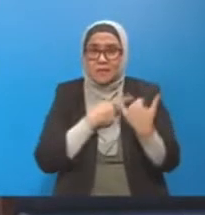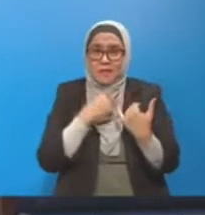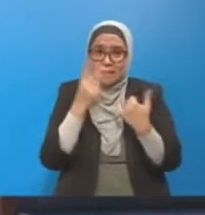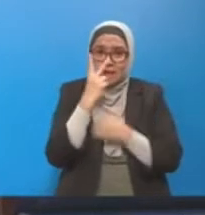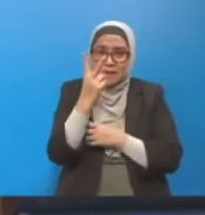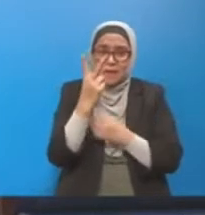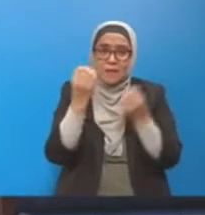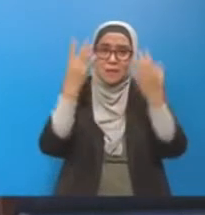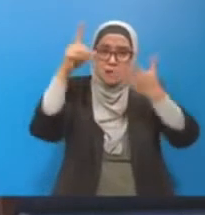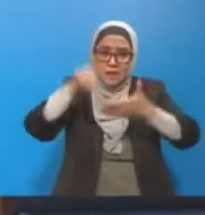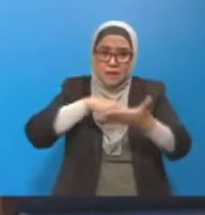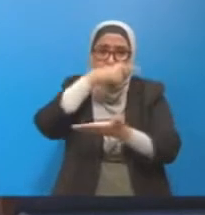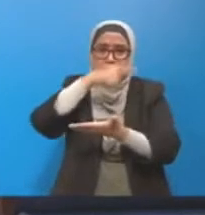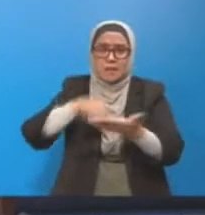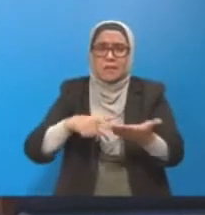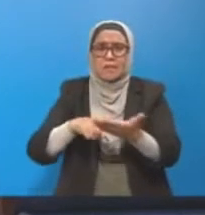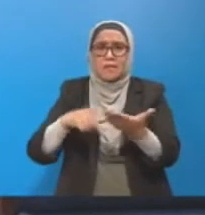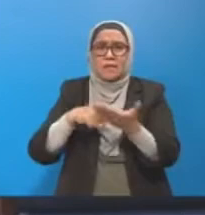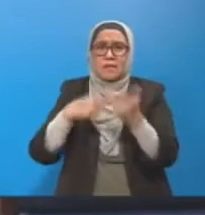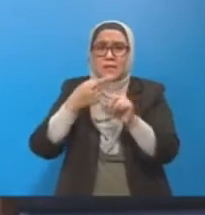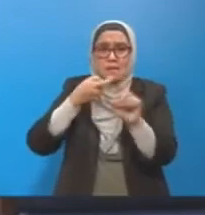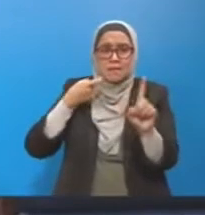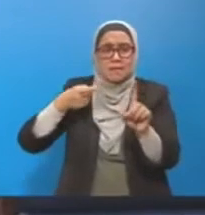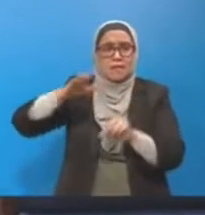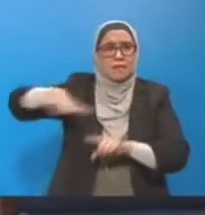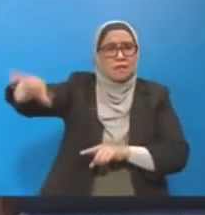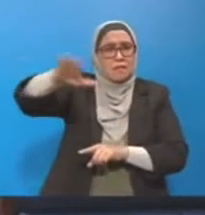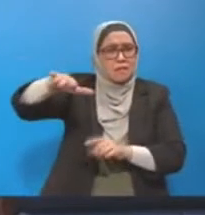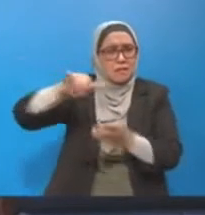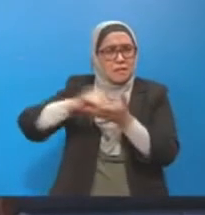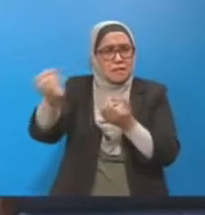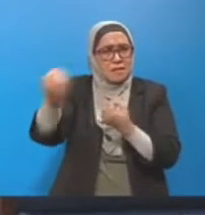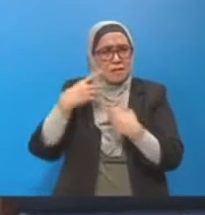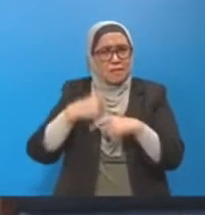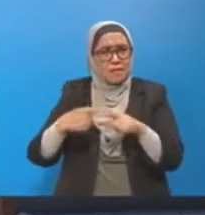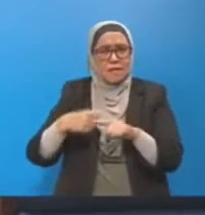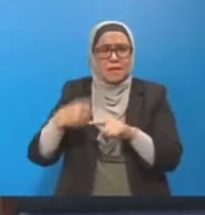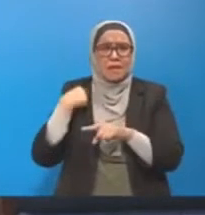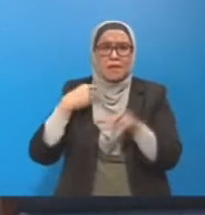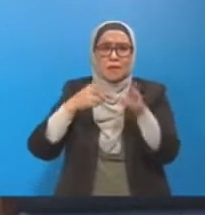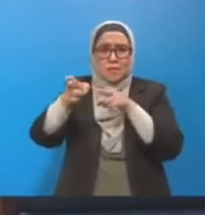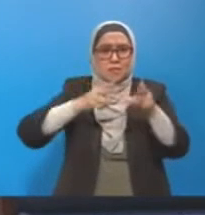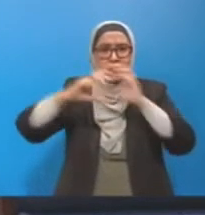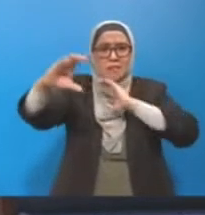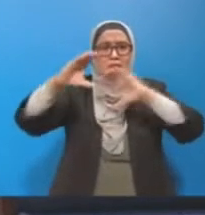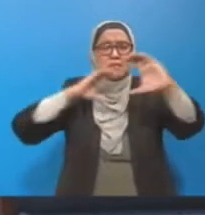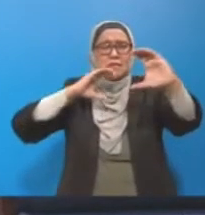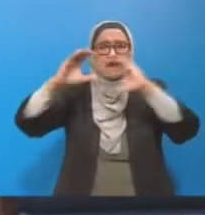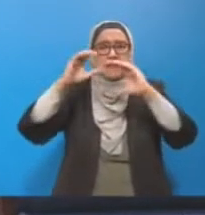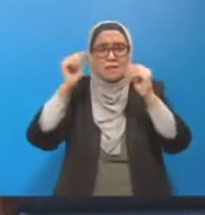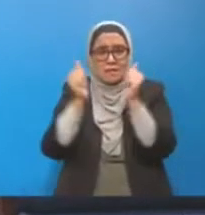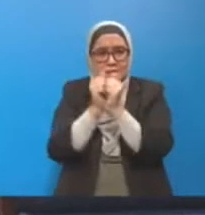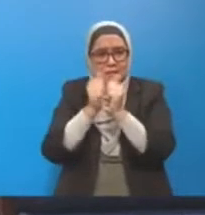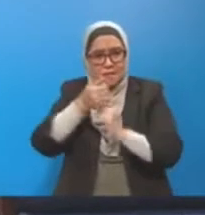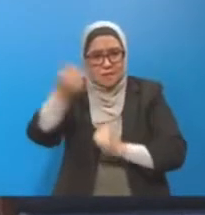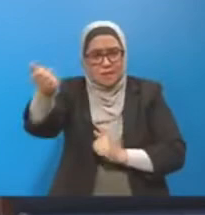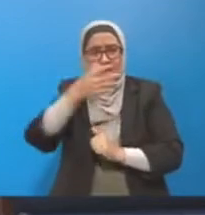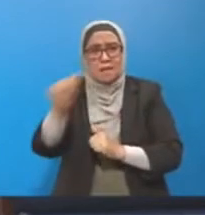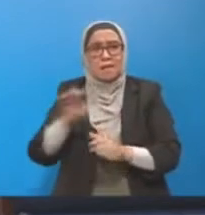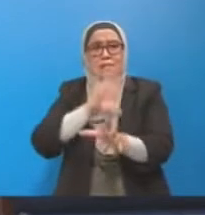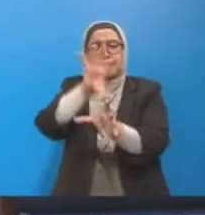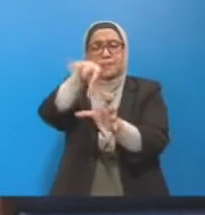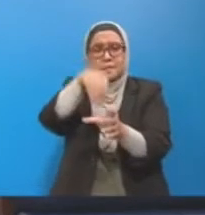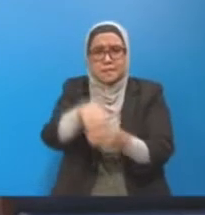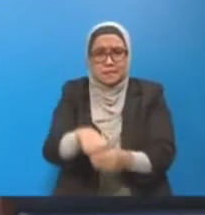menunjukkan diwaktu ini semenjak 17 bulan yang lalu use use komunikasi dengan mereka dan di Batu Roads dan juga